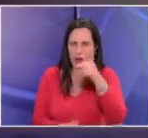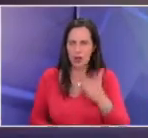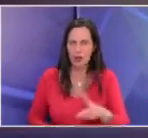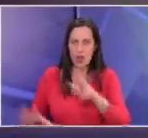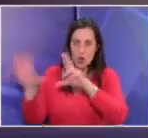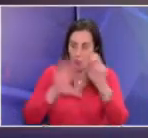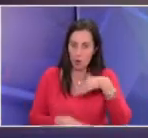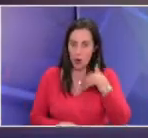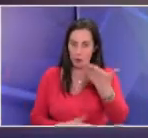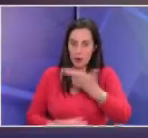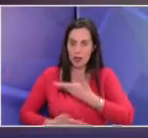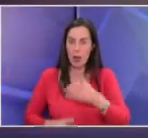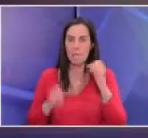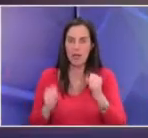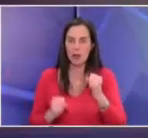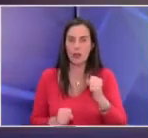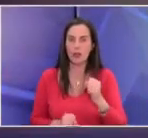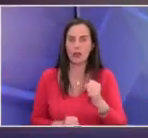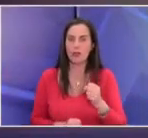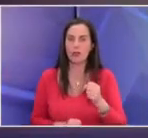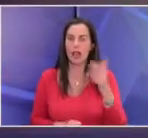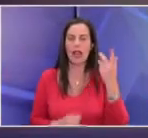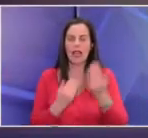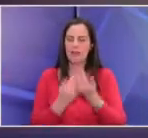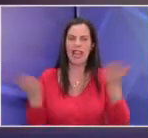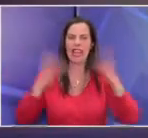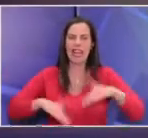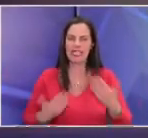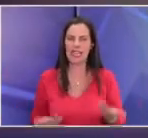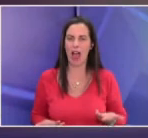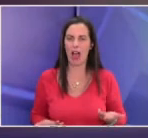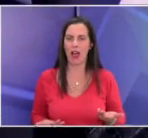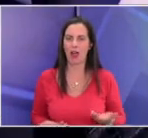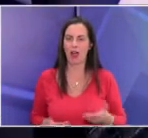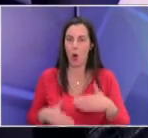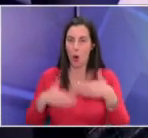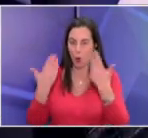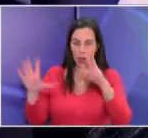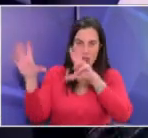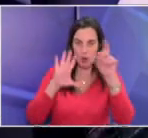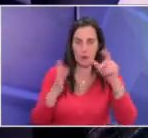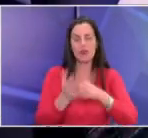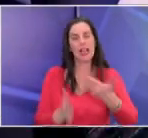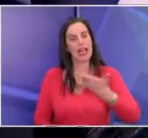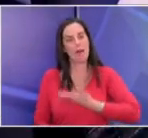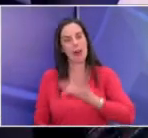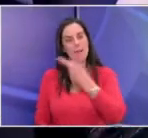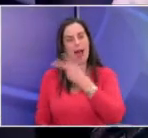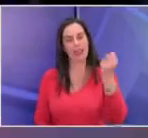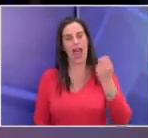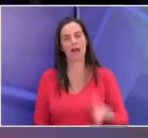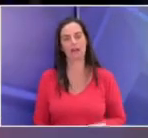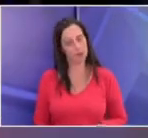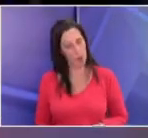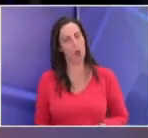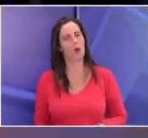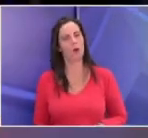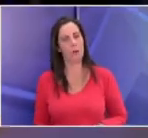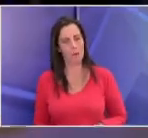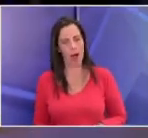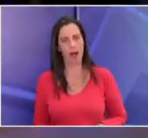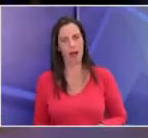לאומי, אחי? מה, החנות תהיה חולה? אה, הוא לוקח ביטוח, לוקחים לי, אוקיי, זה יפה. בנדה, לוקחים לי